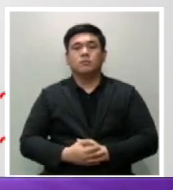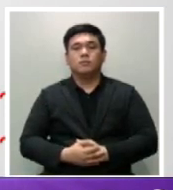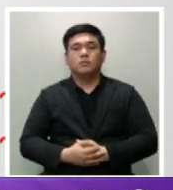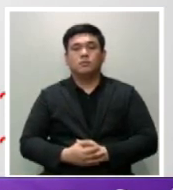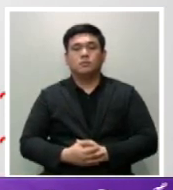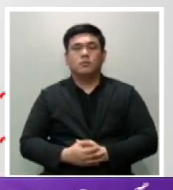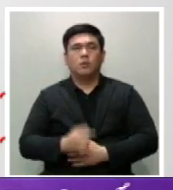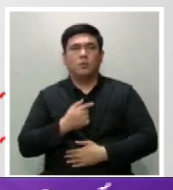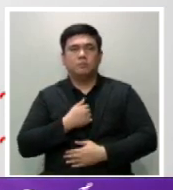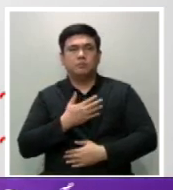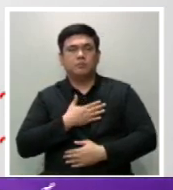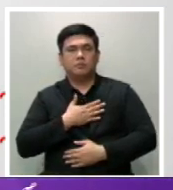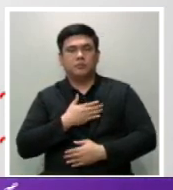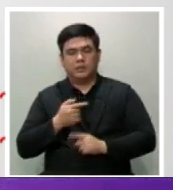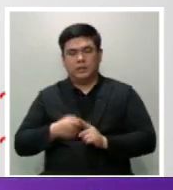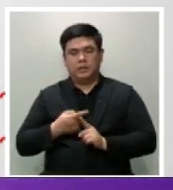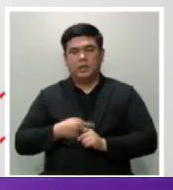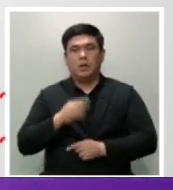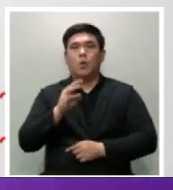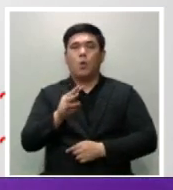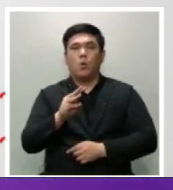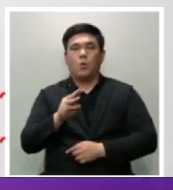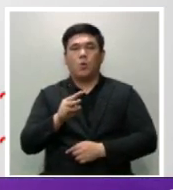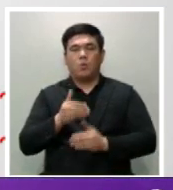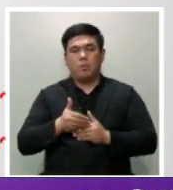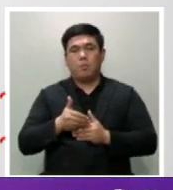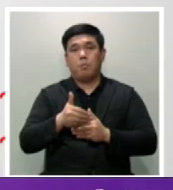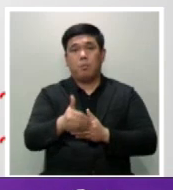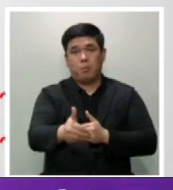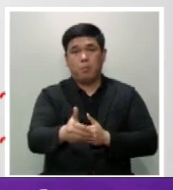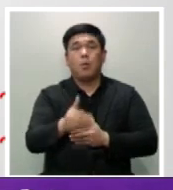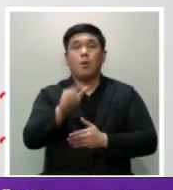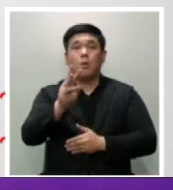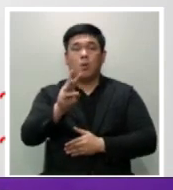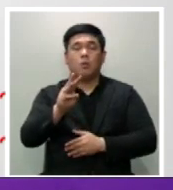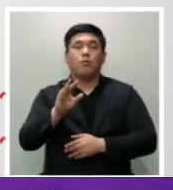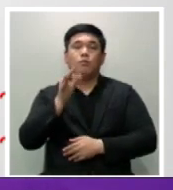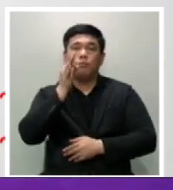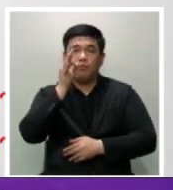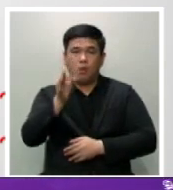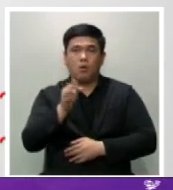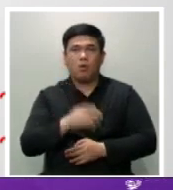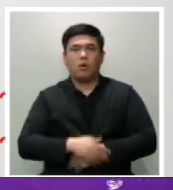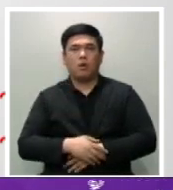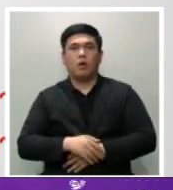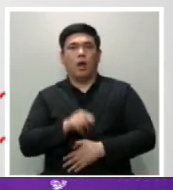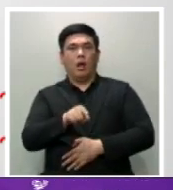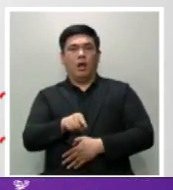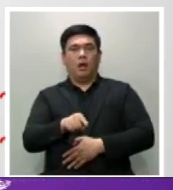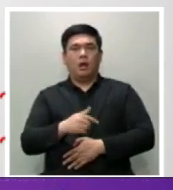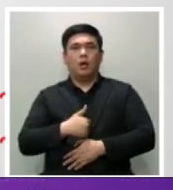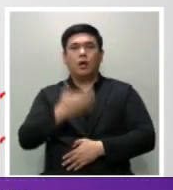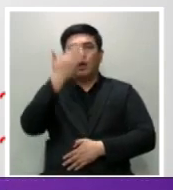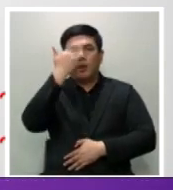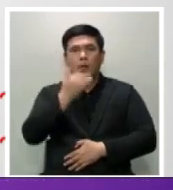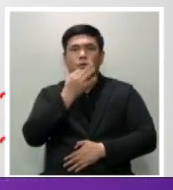ผมบอกเองอะทิ้งไปประมาณ6เดือนจึงได้ยื่นฟ้องบางคนก็อาจจะนี่ไงล่ะแล้วทำไม